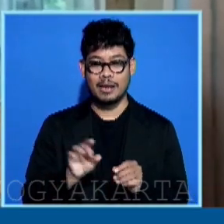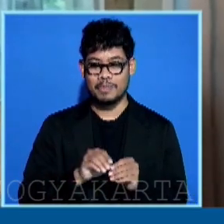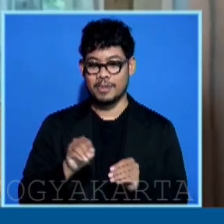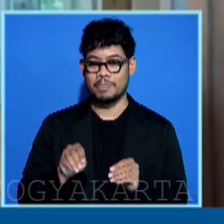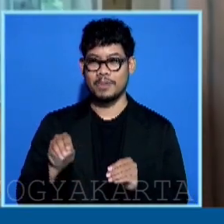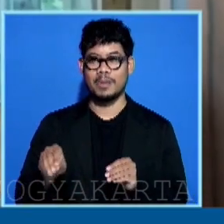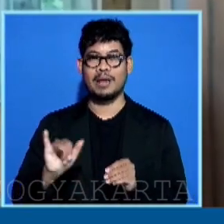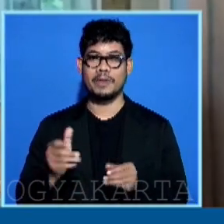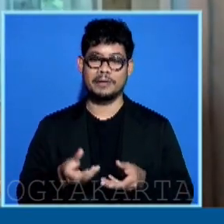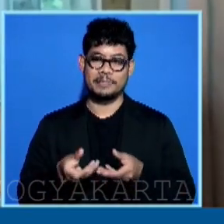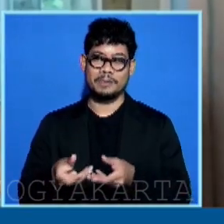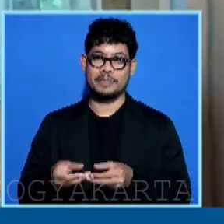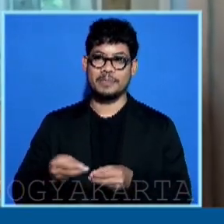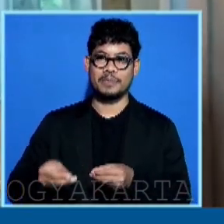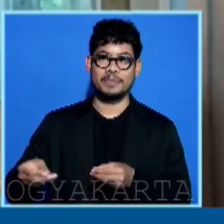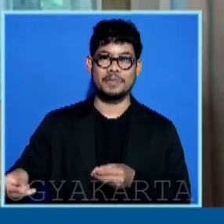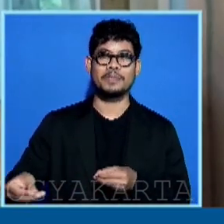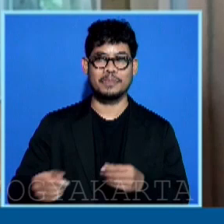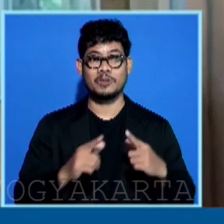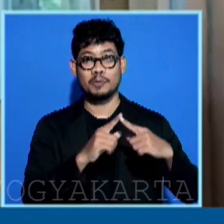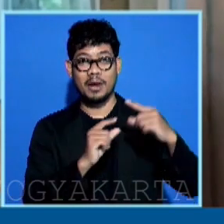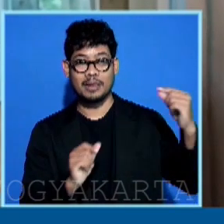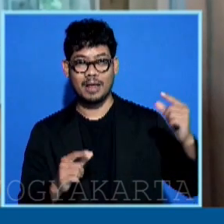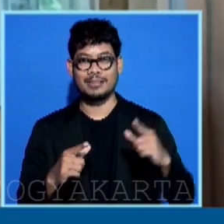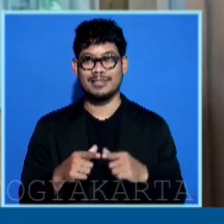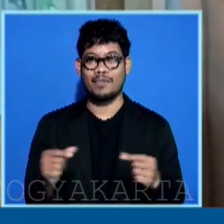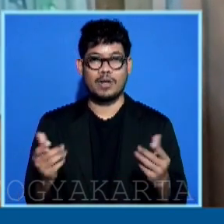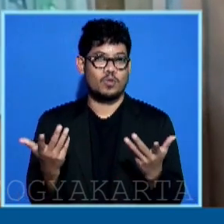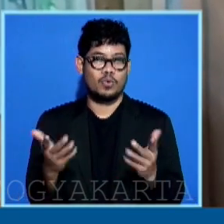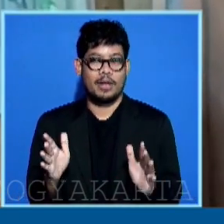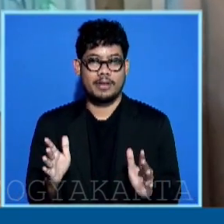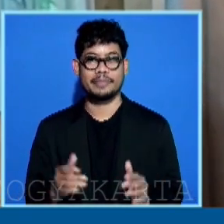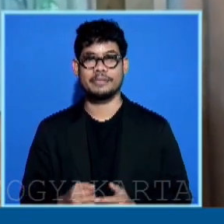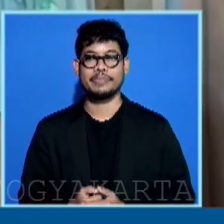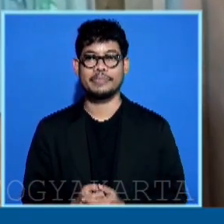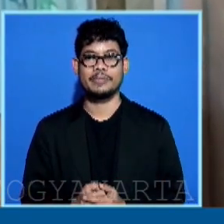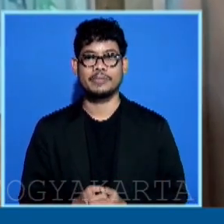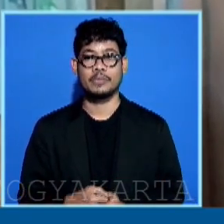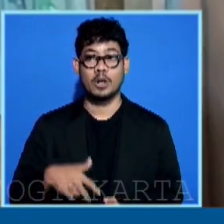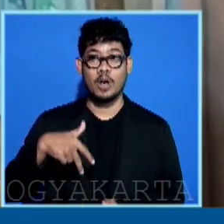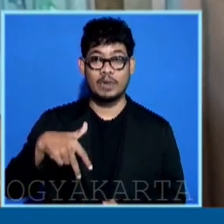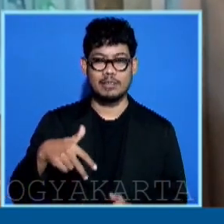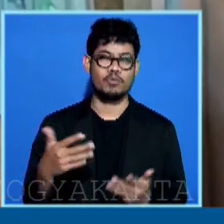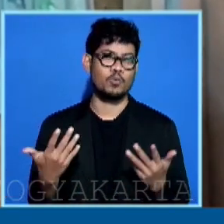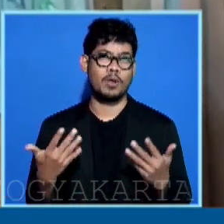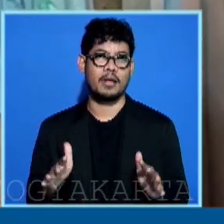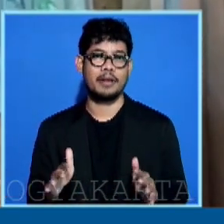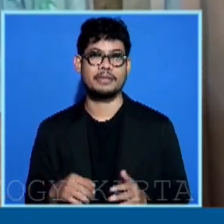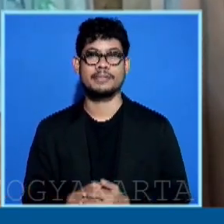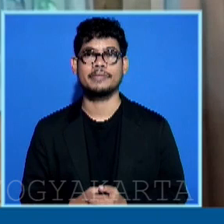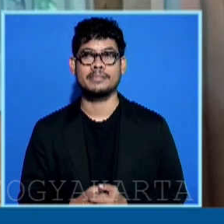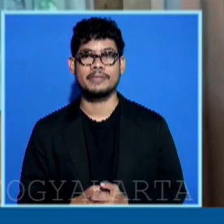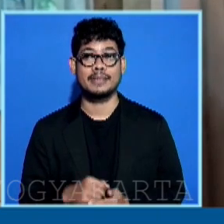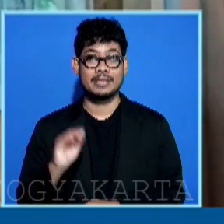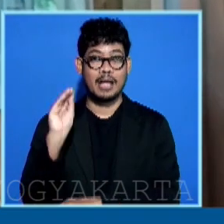Sumatra Aceh samp terus kemudian ke Sulawesi samp banyak titik